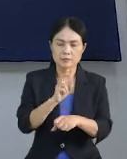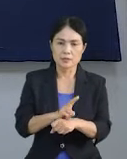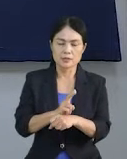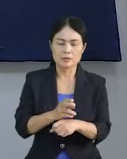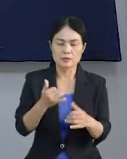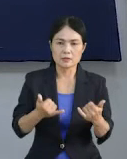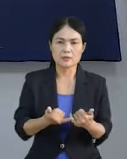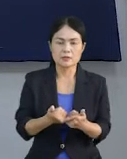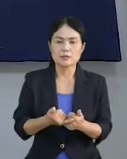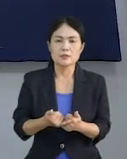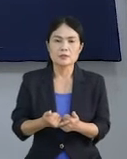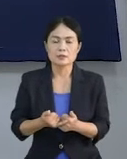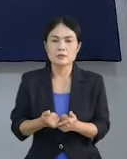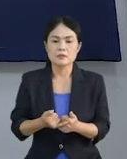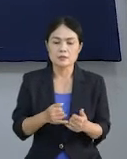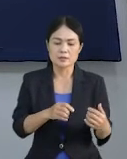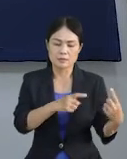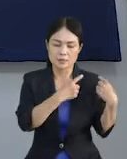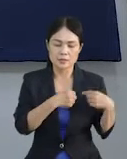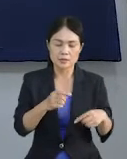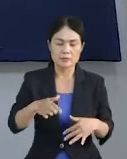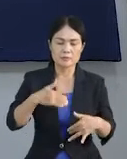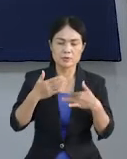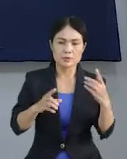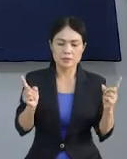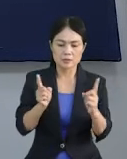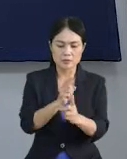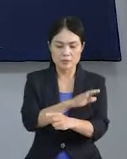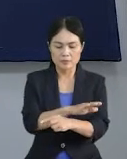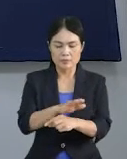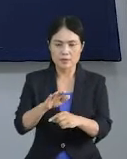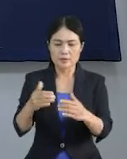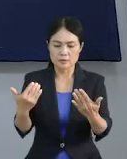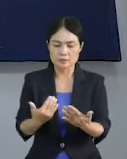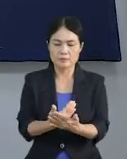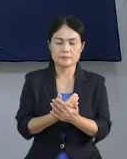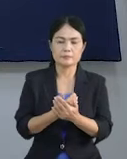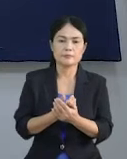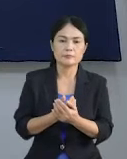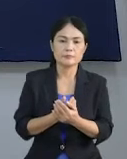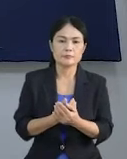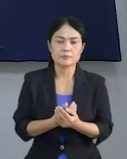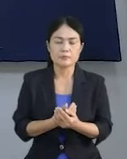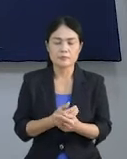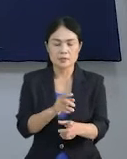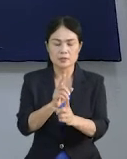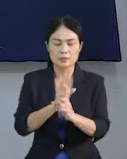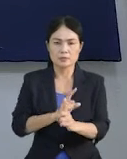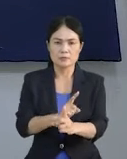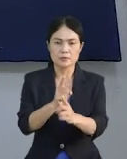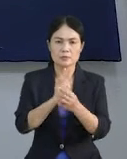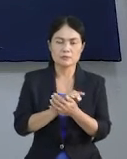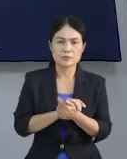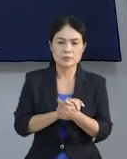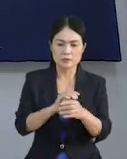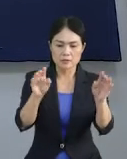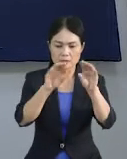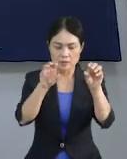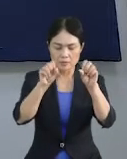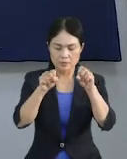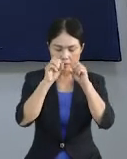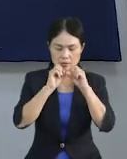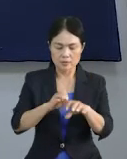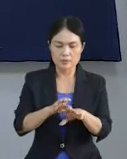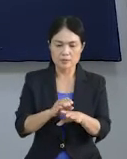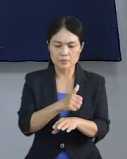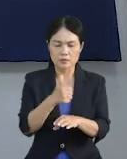thơm tha con tặng ở khnề bật chia sắp sắp bài. Chầm này nè, cứ có sắp sắp bài đài. Vậy sao tại bài hà chủng ngư